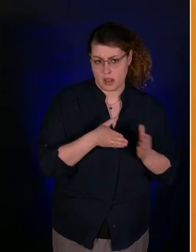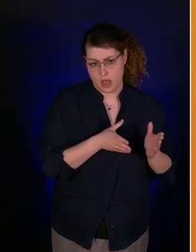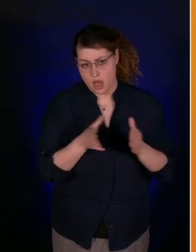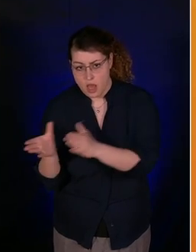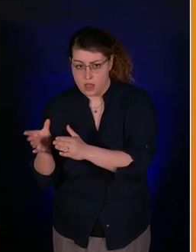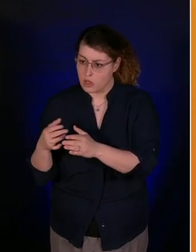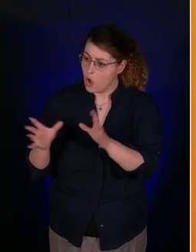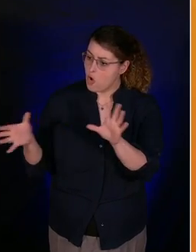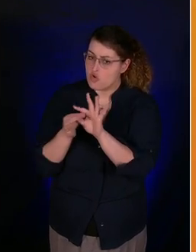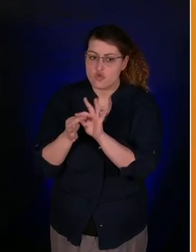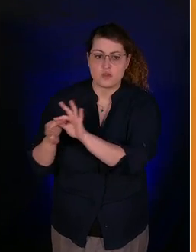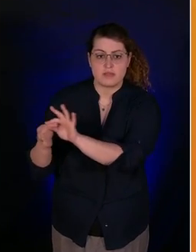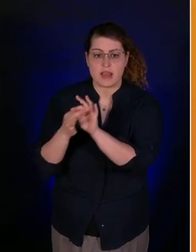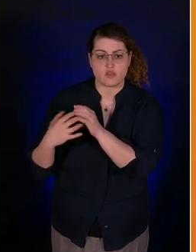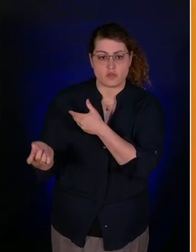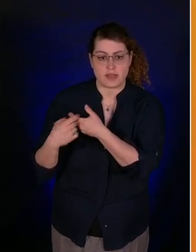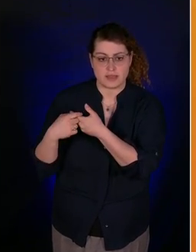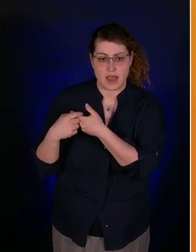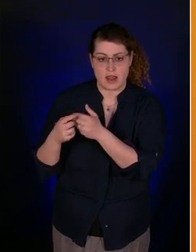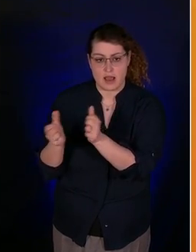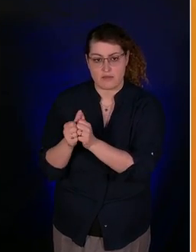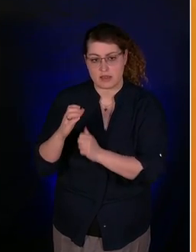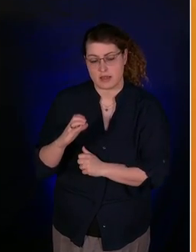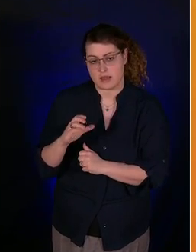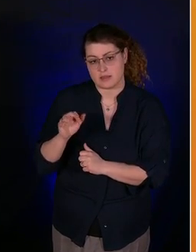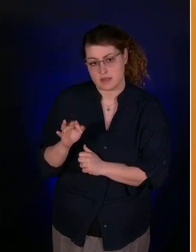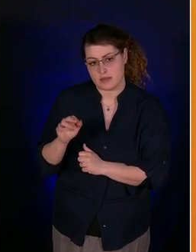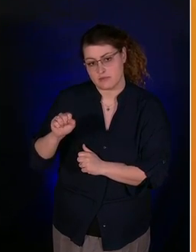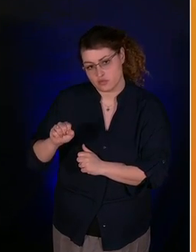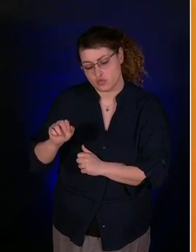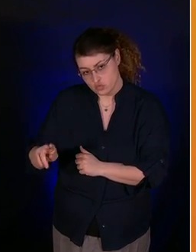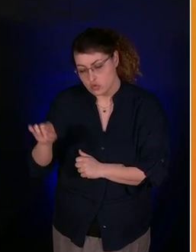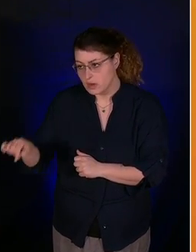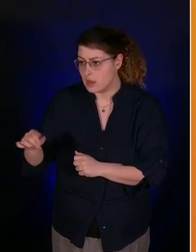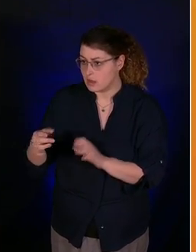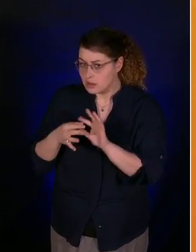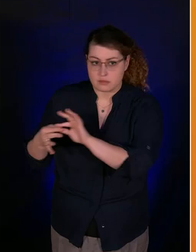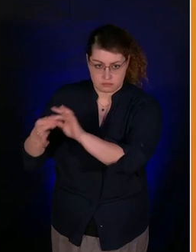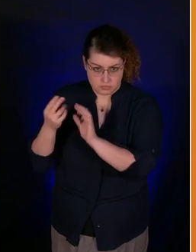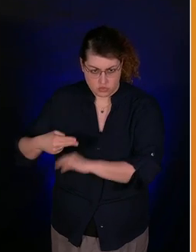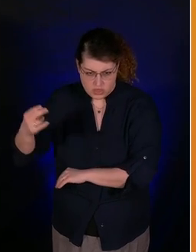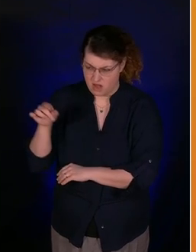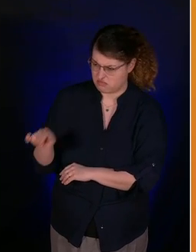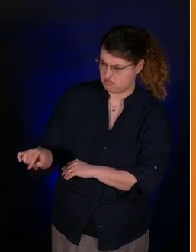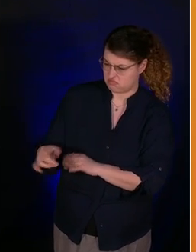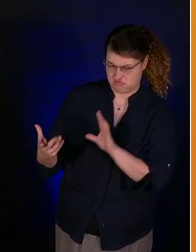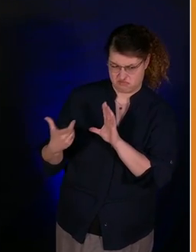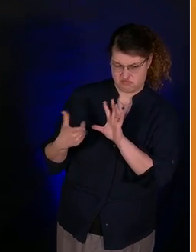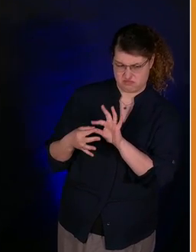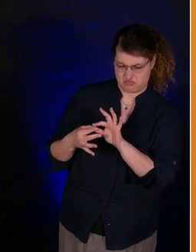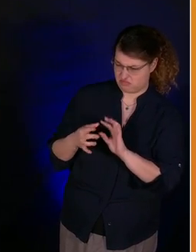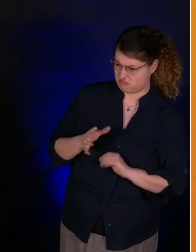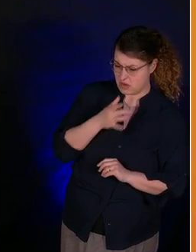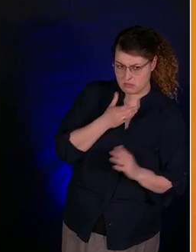une unification syndicale avec la FSU et Solidaire. Pour nous, il est impensable qu'une telle affirmation